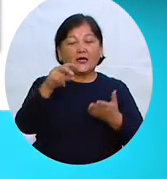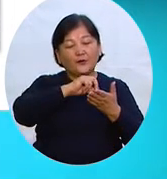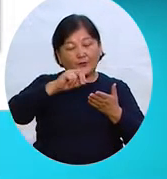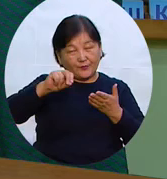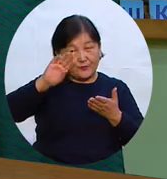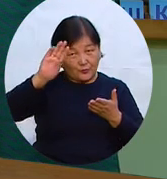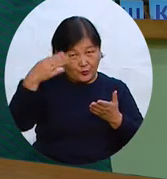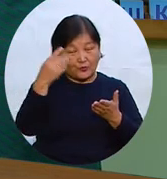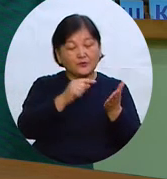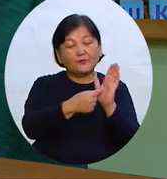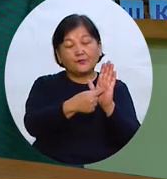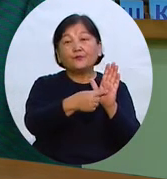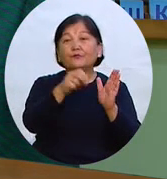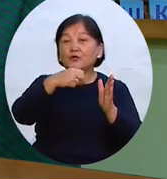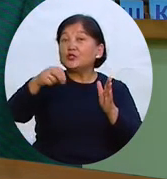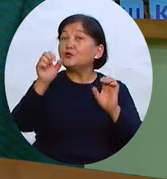хүүхдүүдээ.